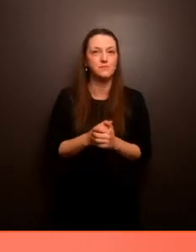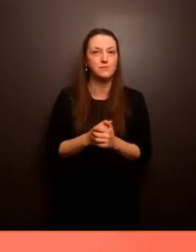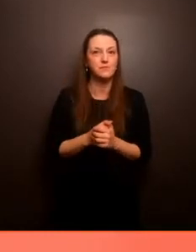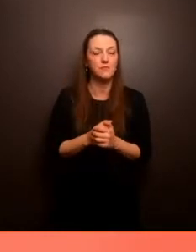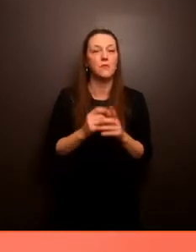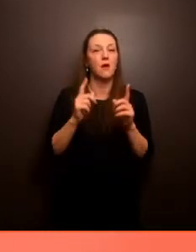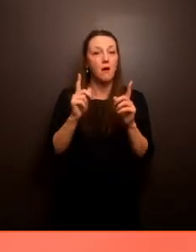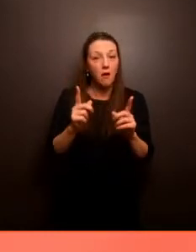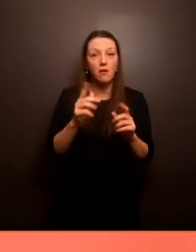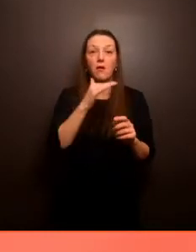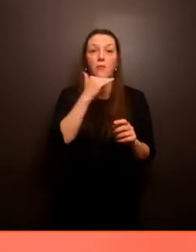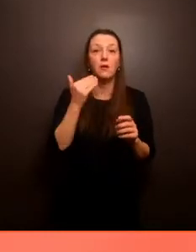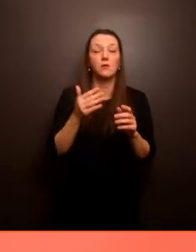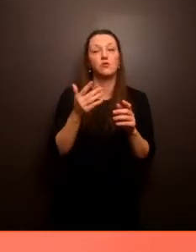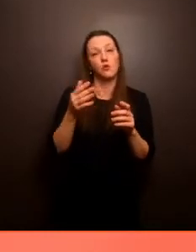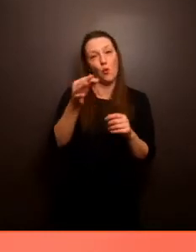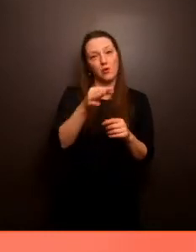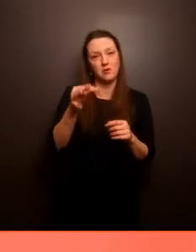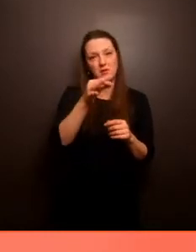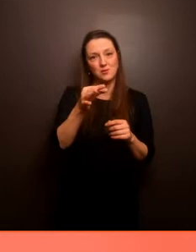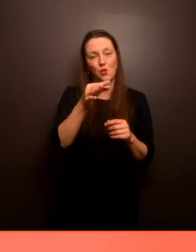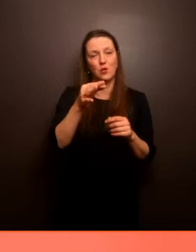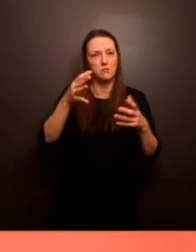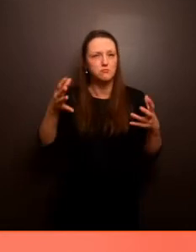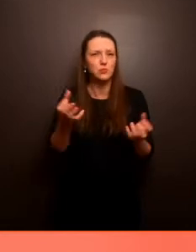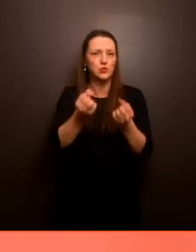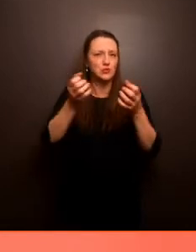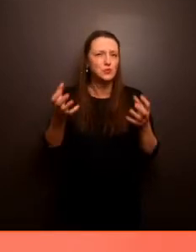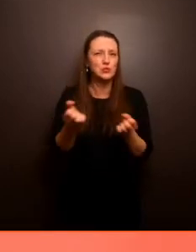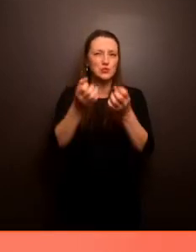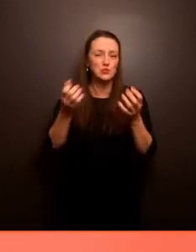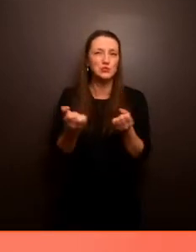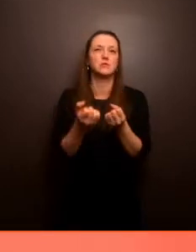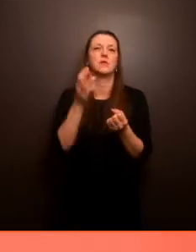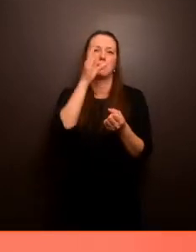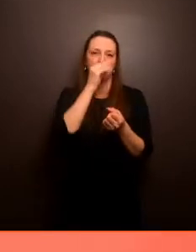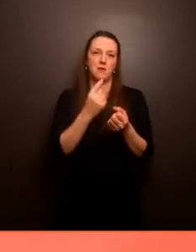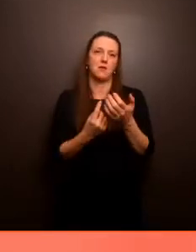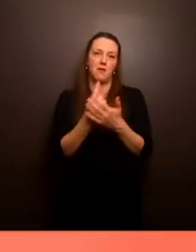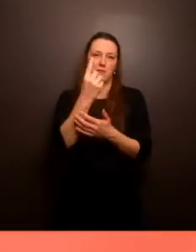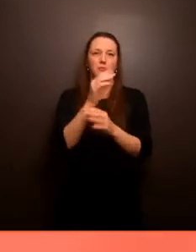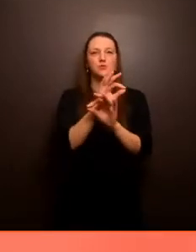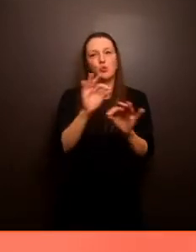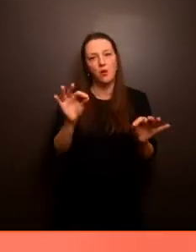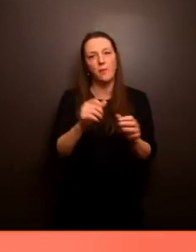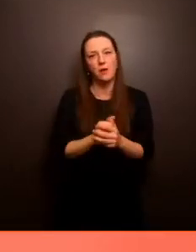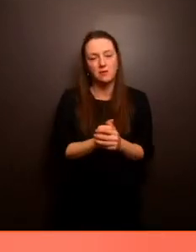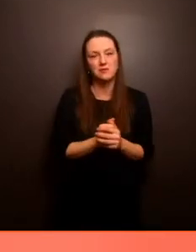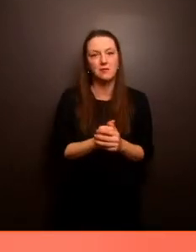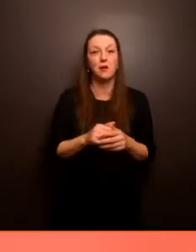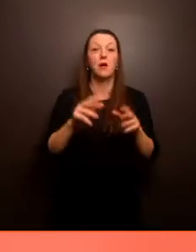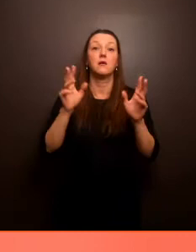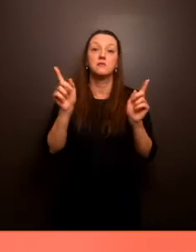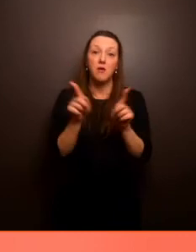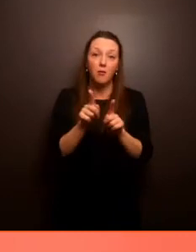suur osa organisatsioone tegigi endast parima ja on suurepäraselt sellega kohanenud. Ja loomulikult on väga palju